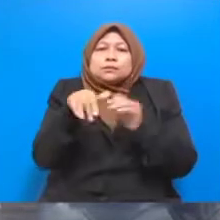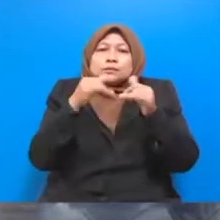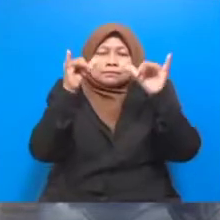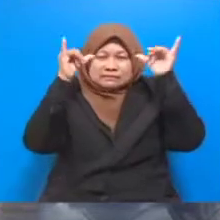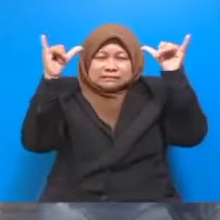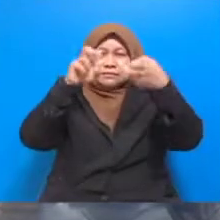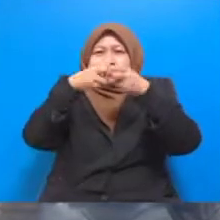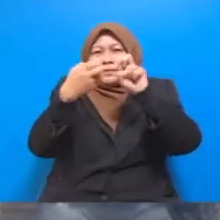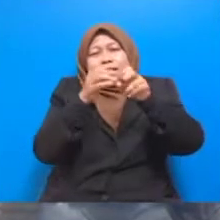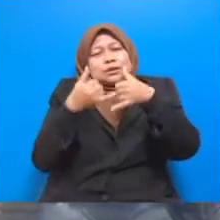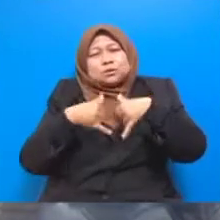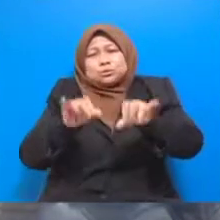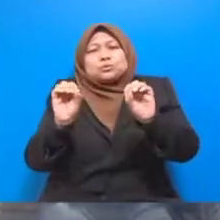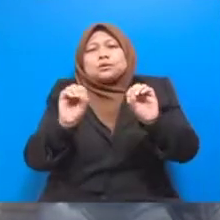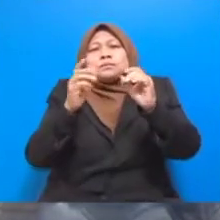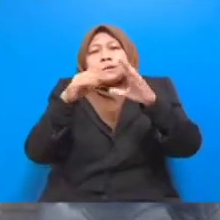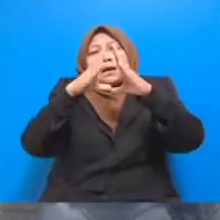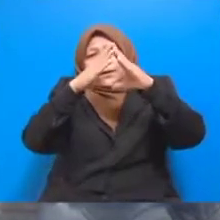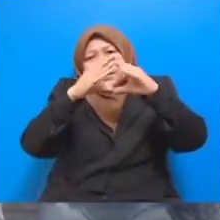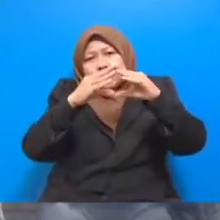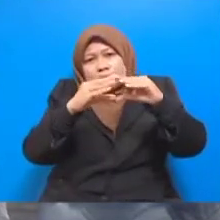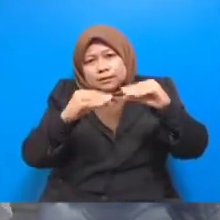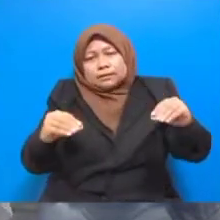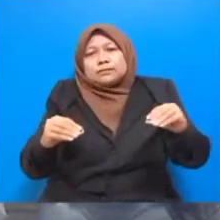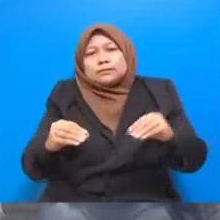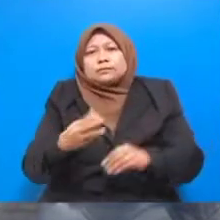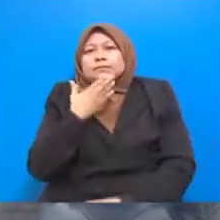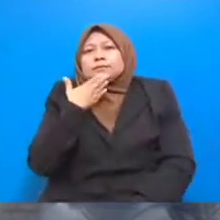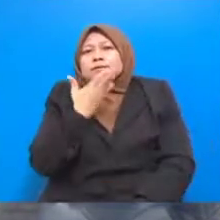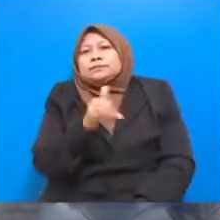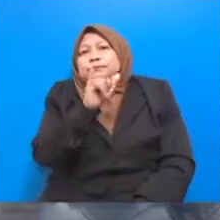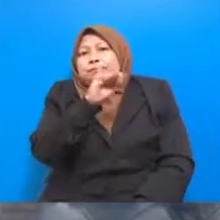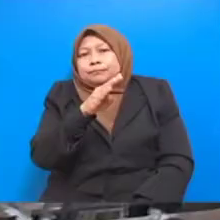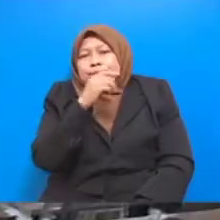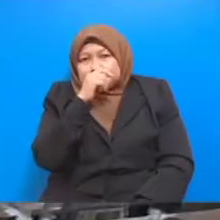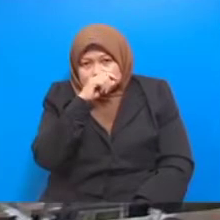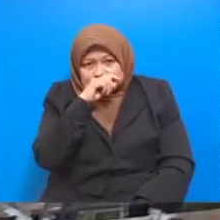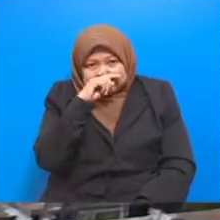keganasan ini tidak terus berlaku dalam negara kita terima kasih hormat setetes bikin 1